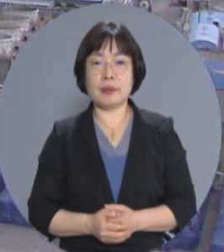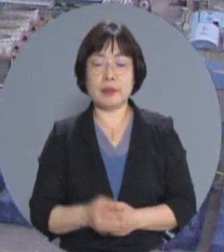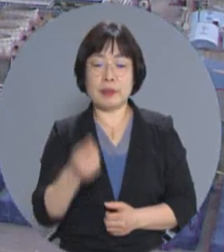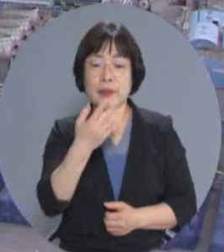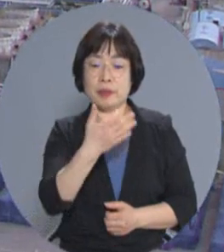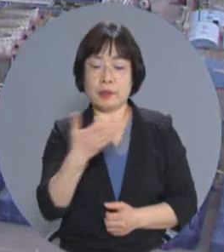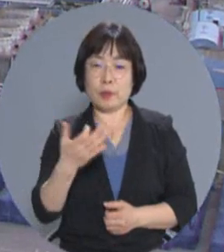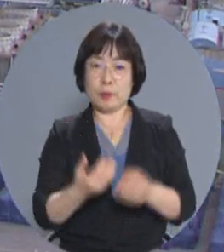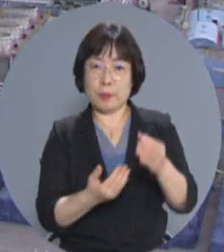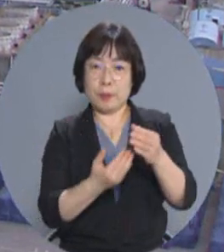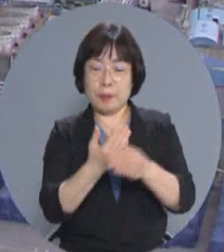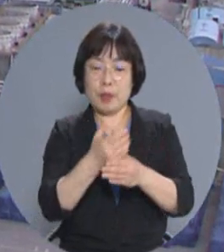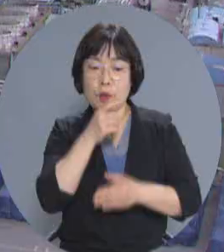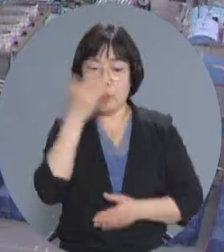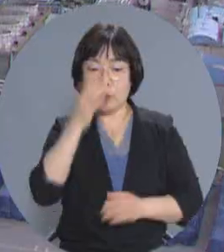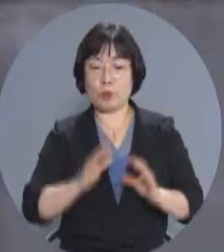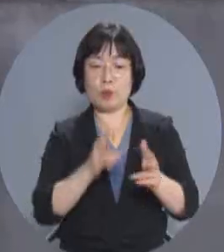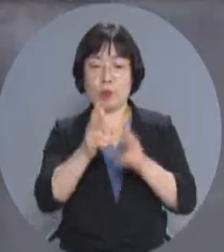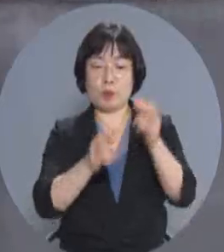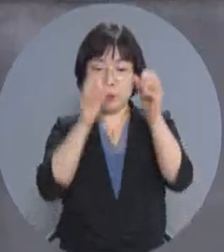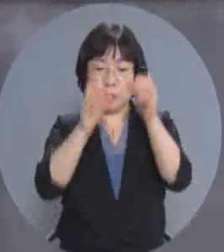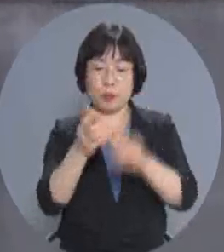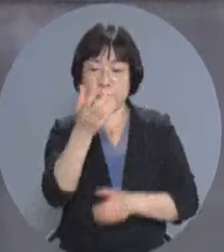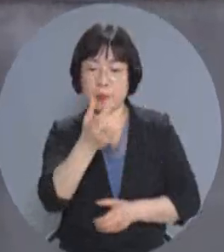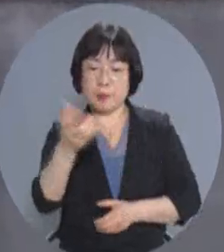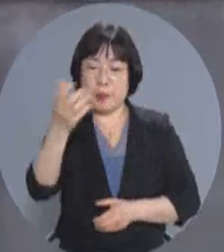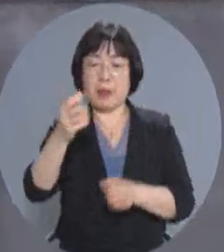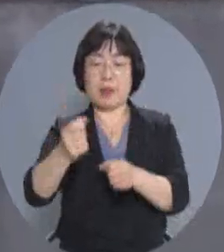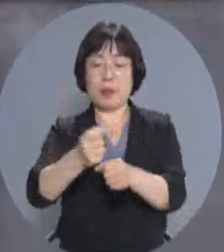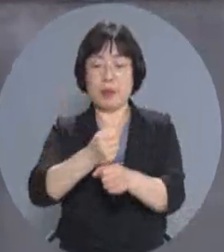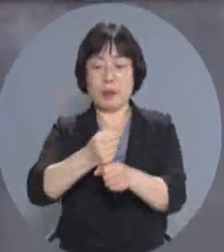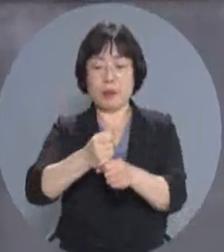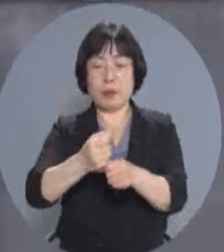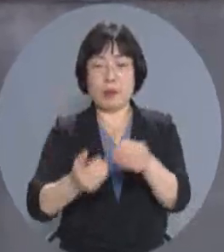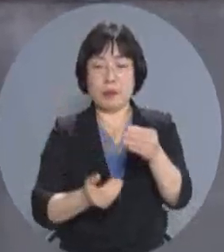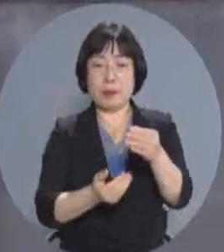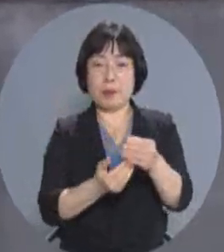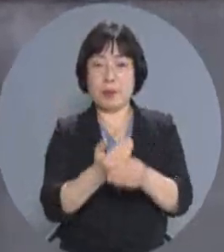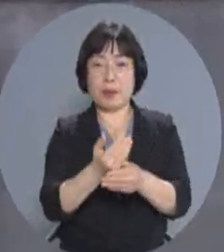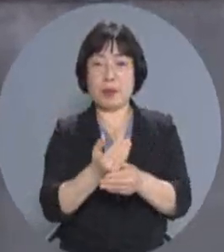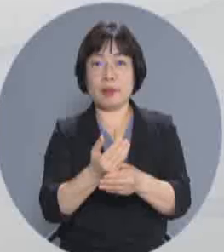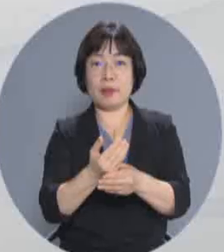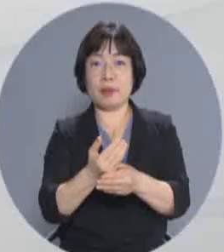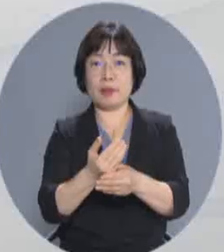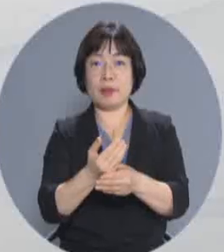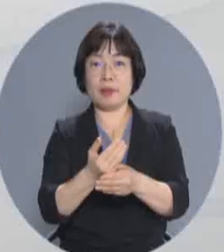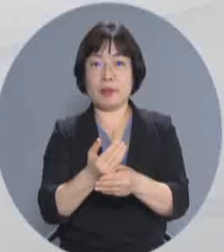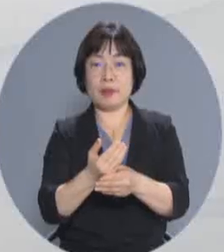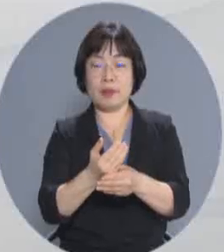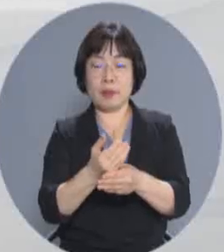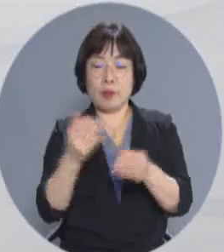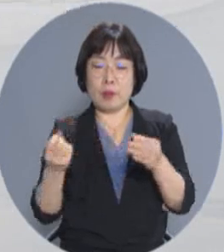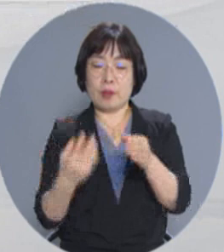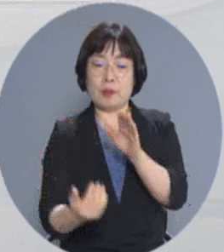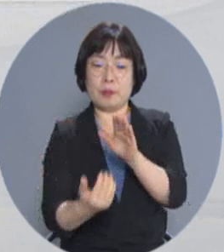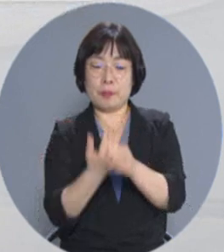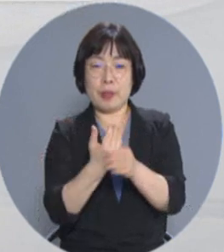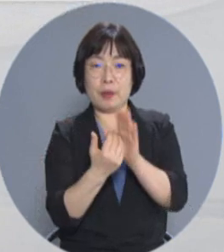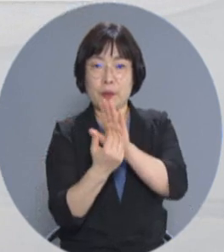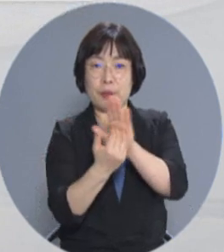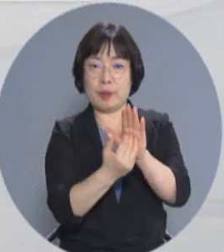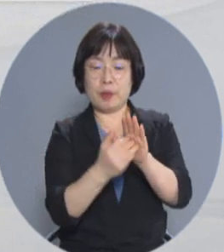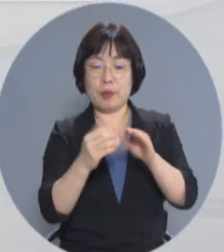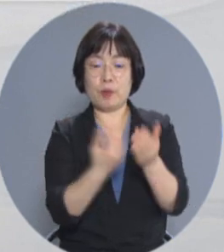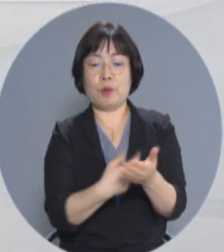지난 2019년 발생한 뉴스산단 일부 대기업들의 대기오염 물질 측정값 조작 사건 유사 사건의 재발 방지